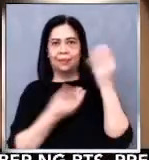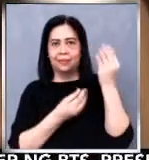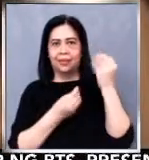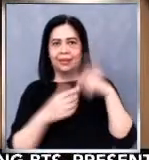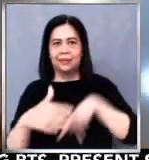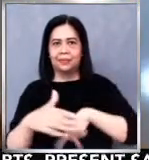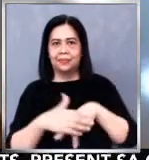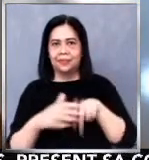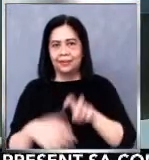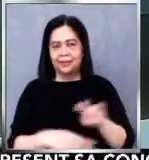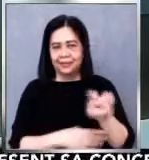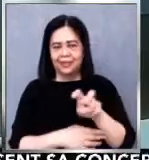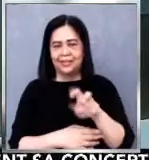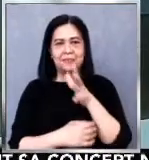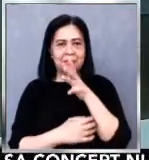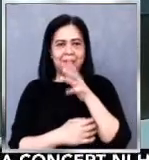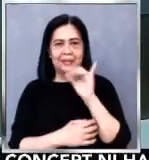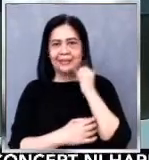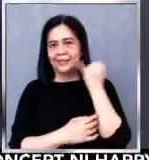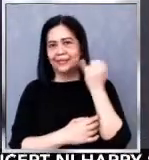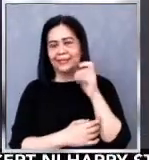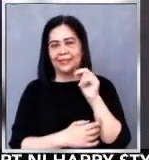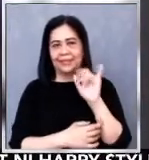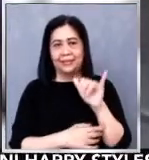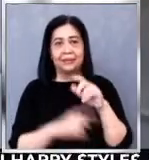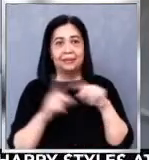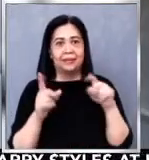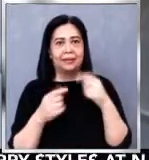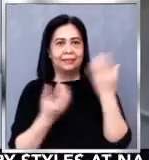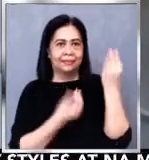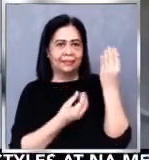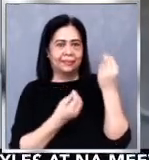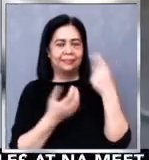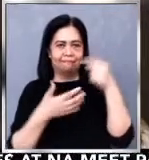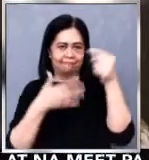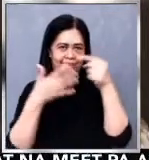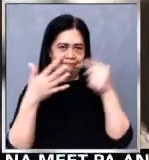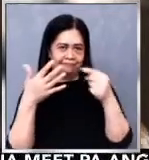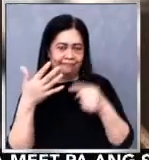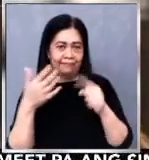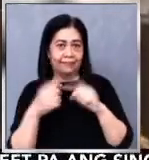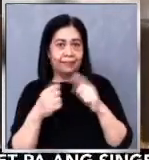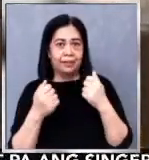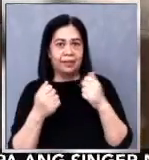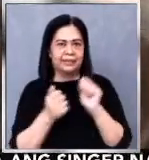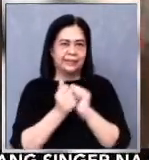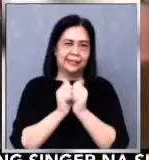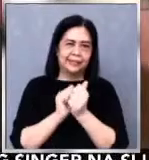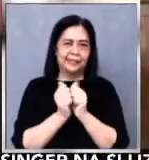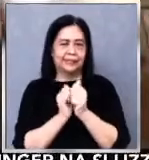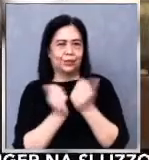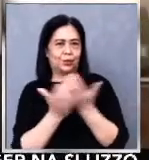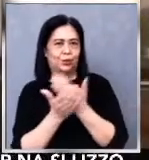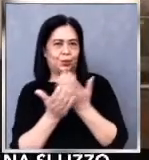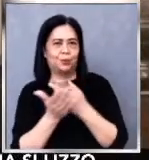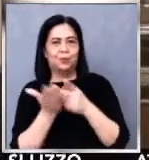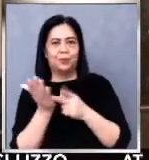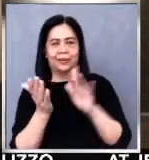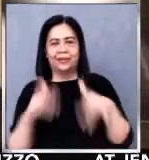Mommy Jen. Sa latest episode, idinetalya niya ang adjustment sa new chapter ng kanilang love